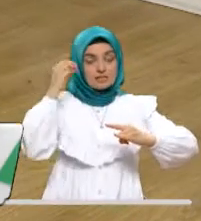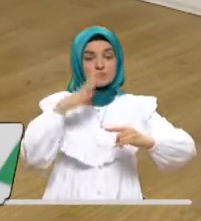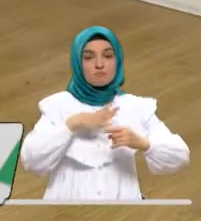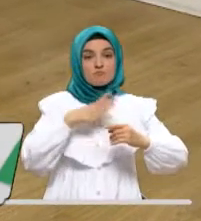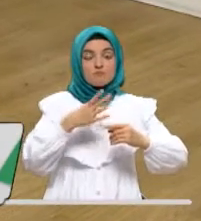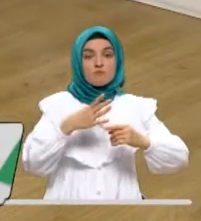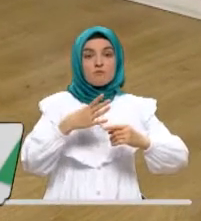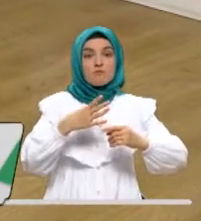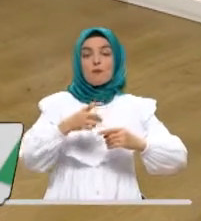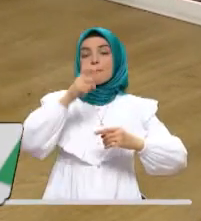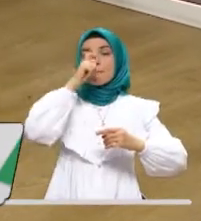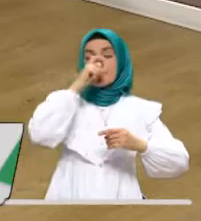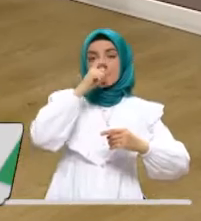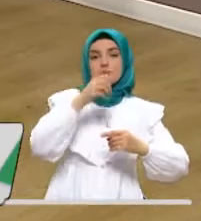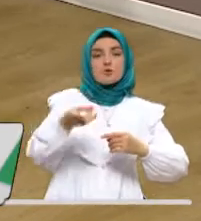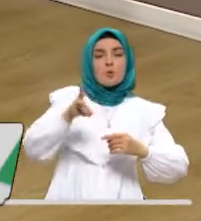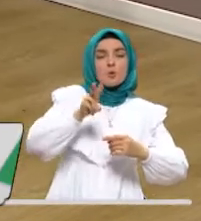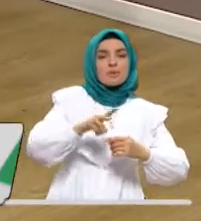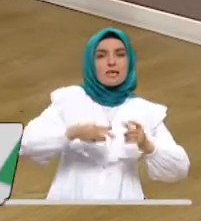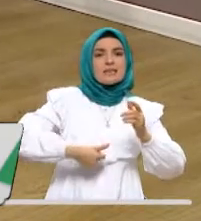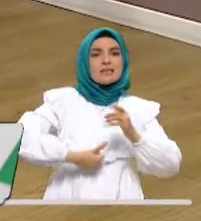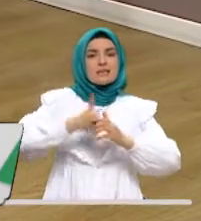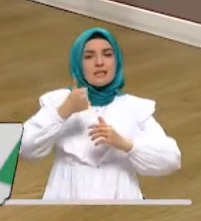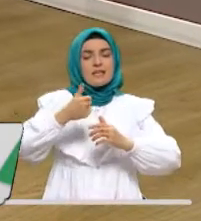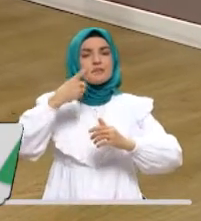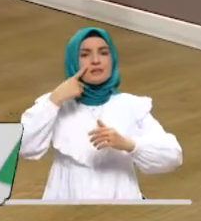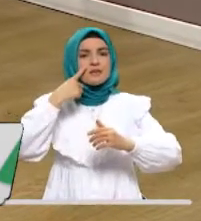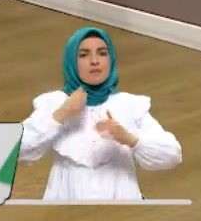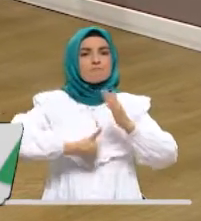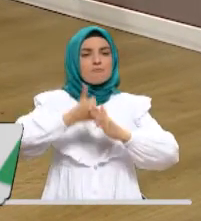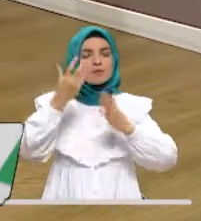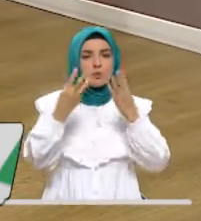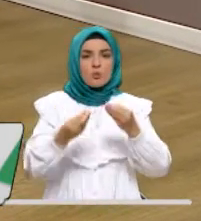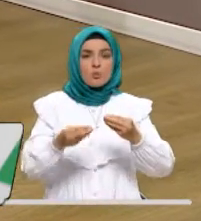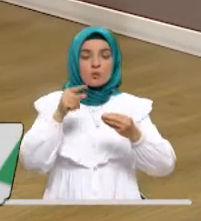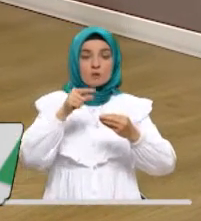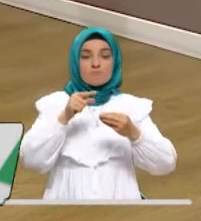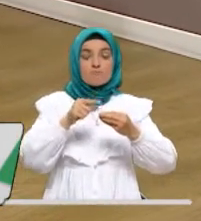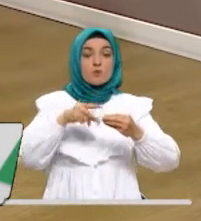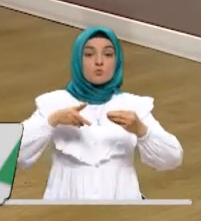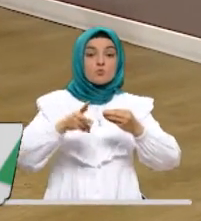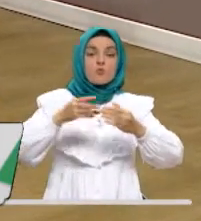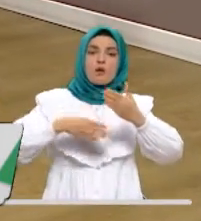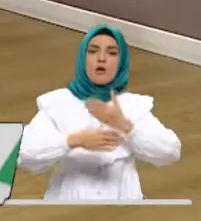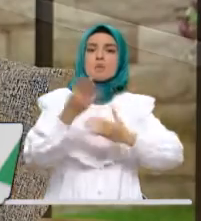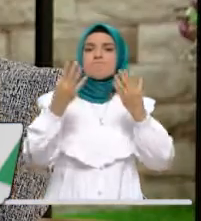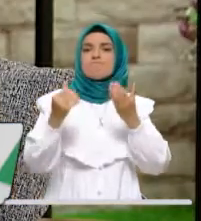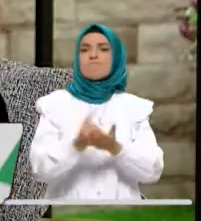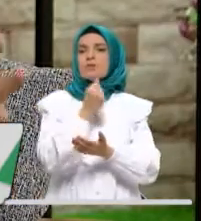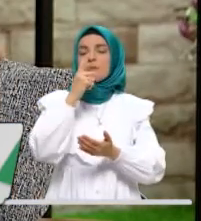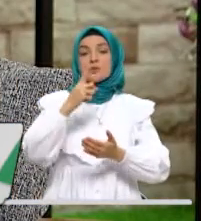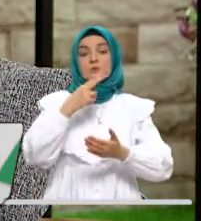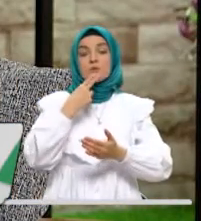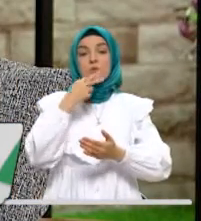öldüğünde devletin başına geçen ve devletin başına geçmek suretiyle 2500 kilometrelik bir yolu aşmayı başaran bir kadın. O